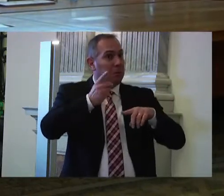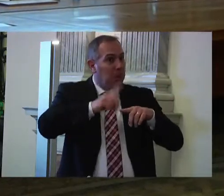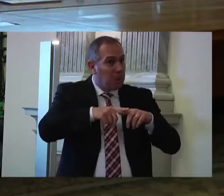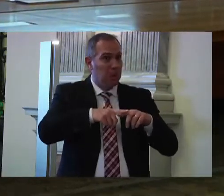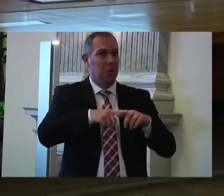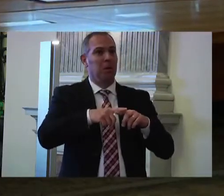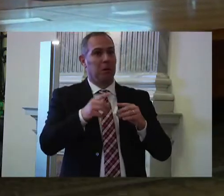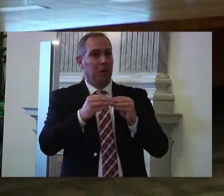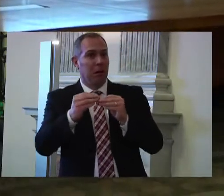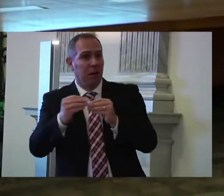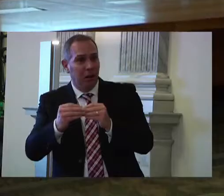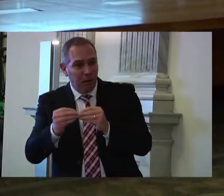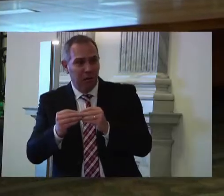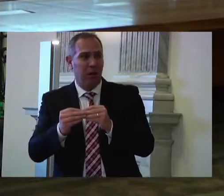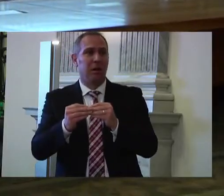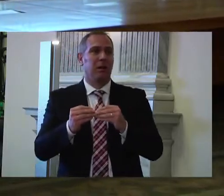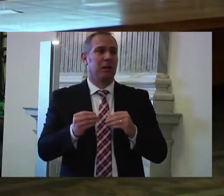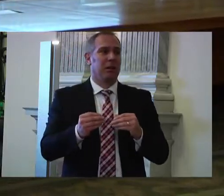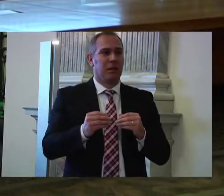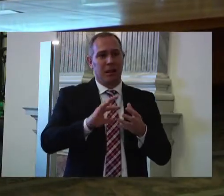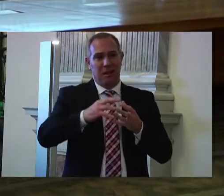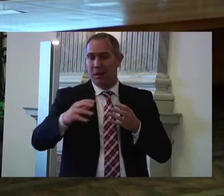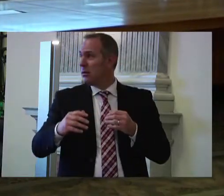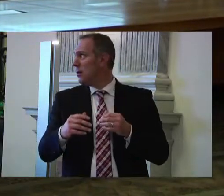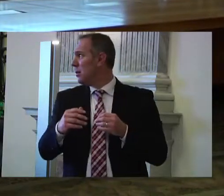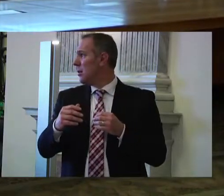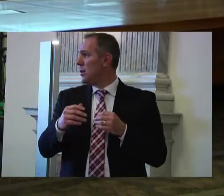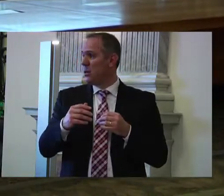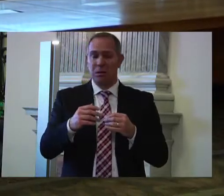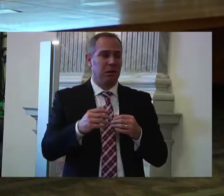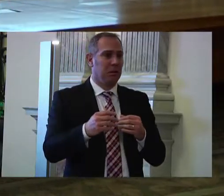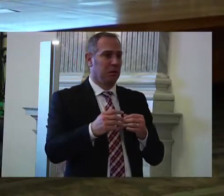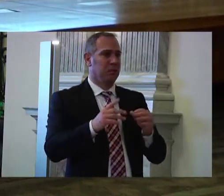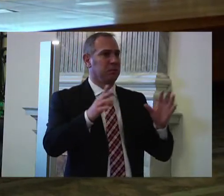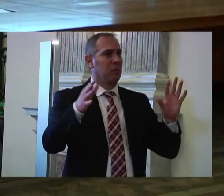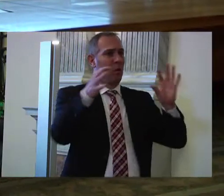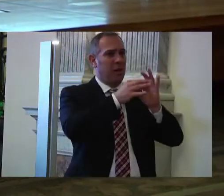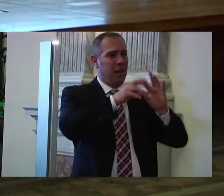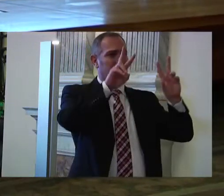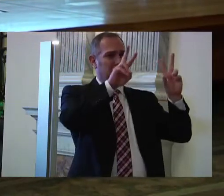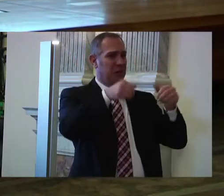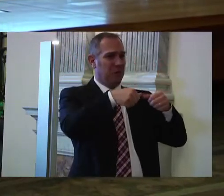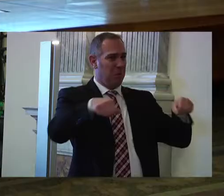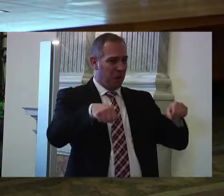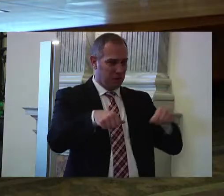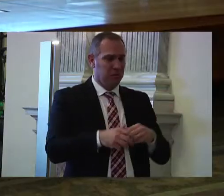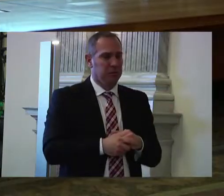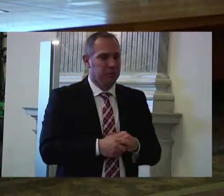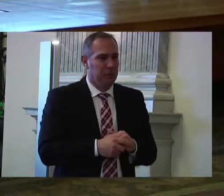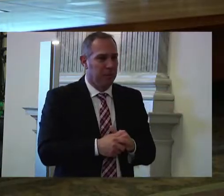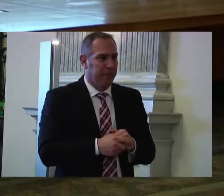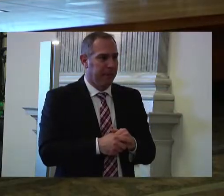sono stati realizzati le dispense, come dicevo, che riprendono i temi fondamentali affrontati nei